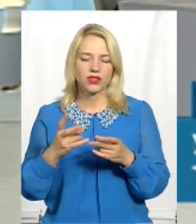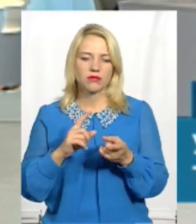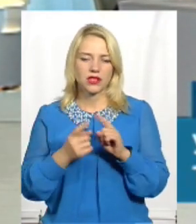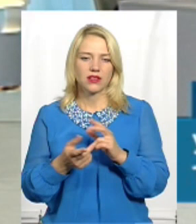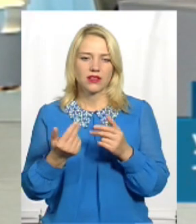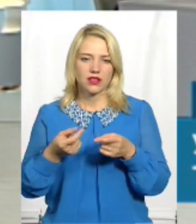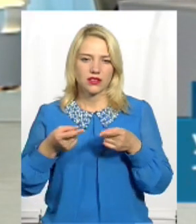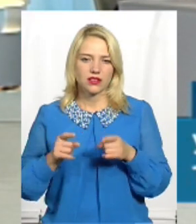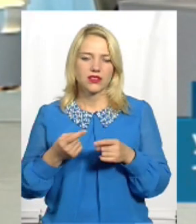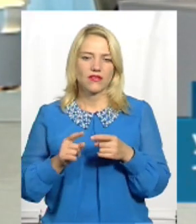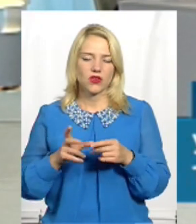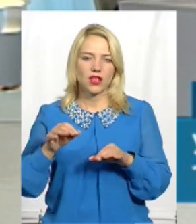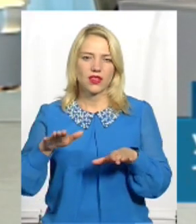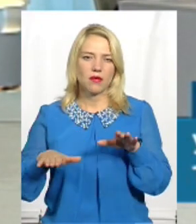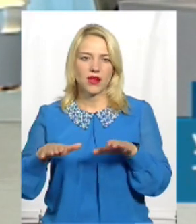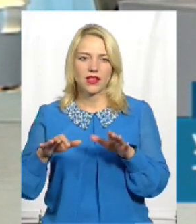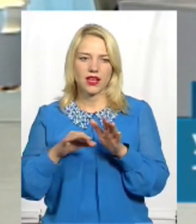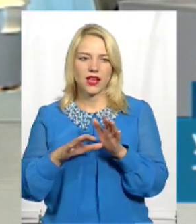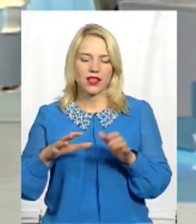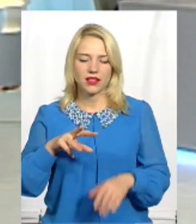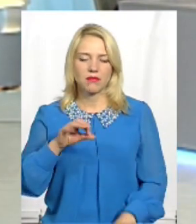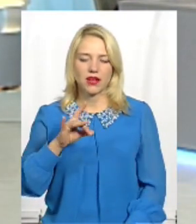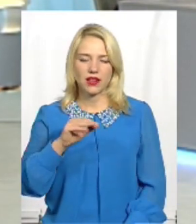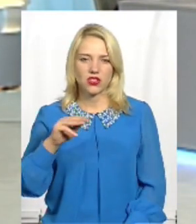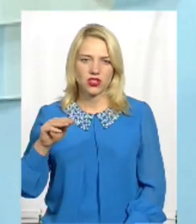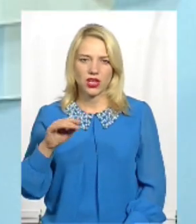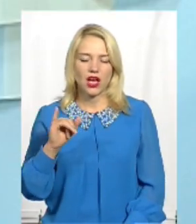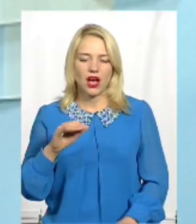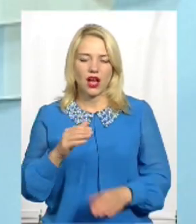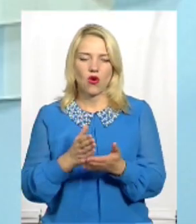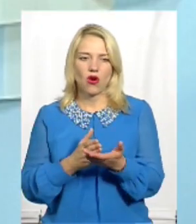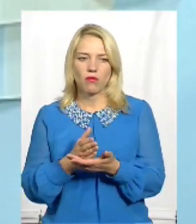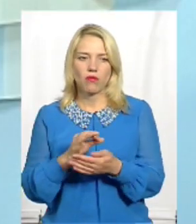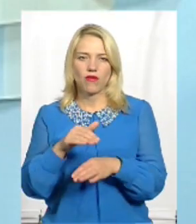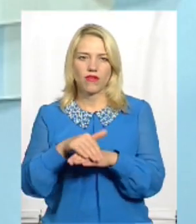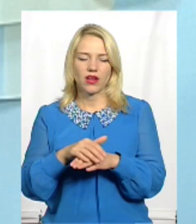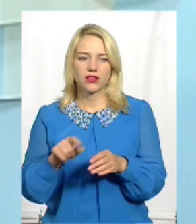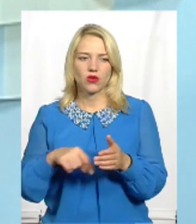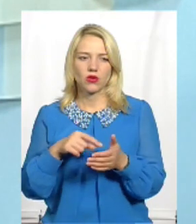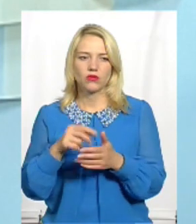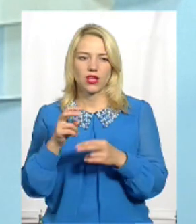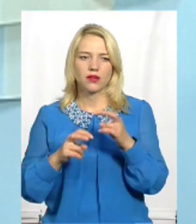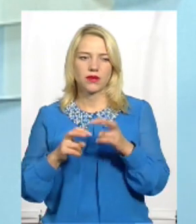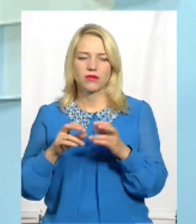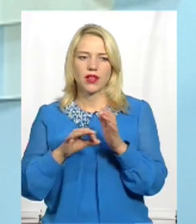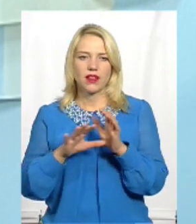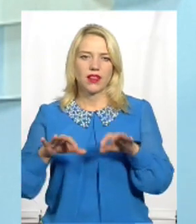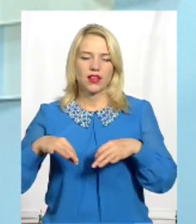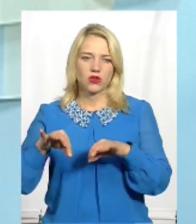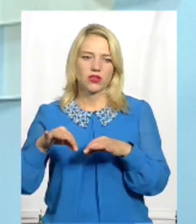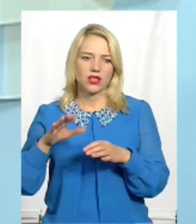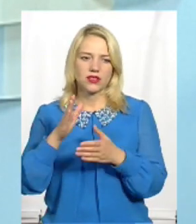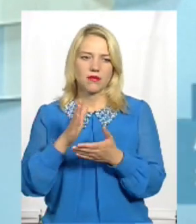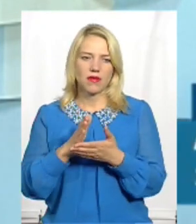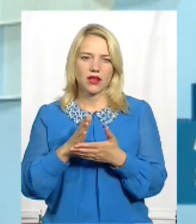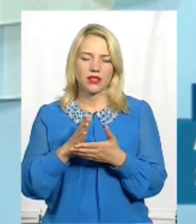Ці кабелі знаходяться на балансі електричних мереж міських, але обслуговує їх по факту комунальне підприємство «Електротранс».